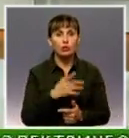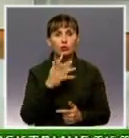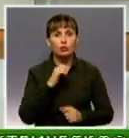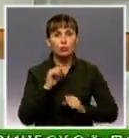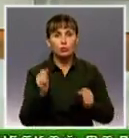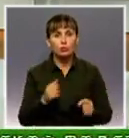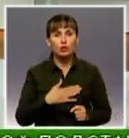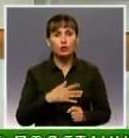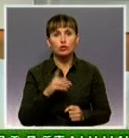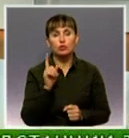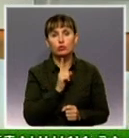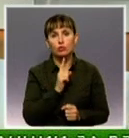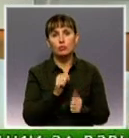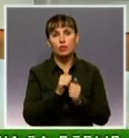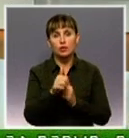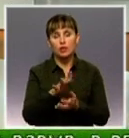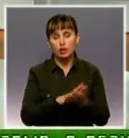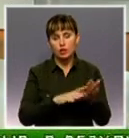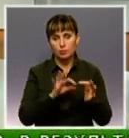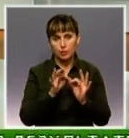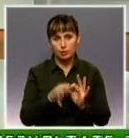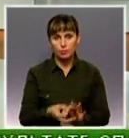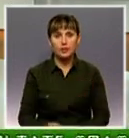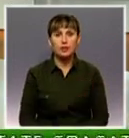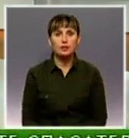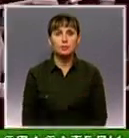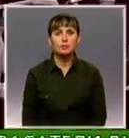зима нас ждет впереди? Узнала Жадыра Джалдыбаева.